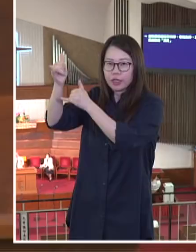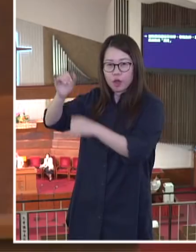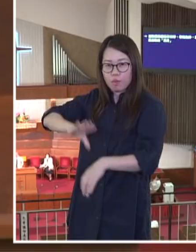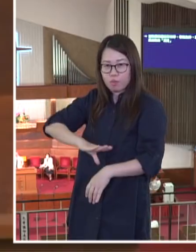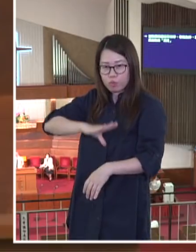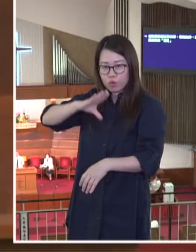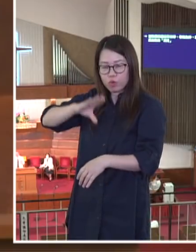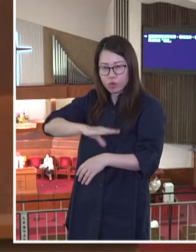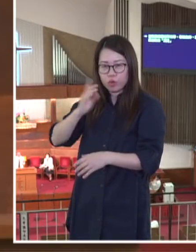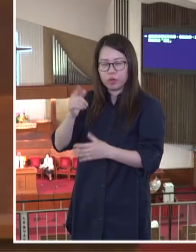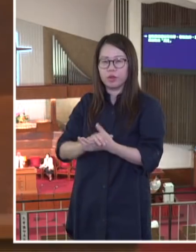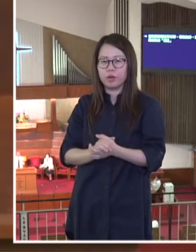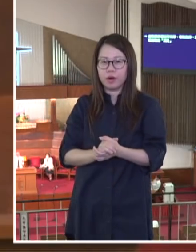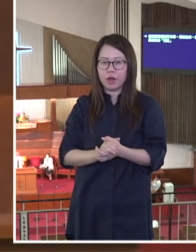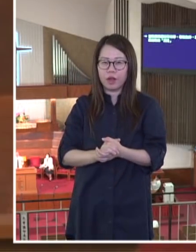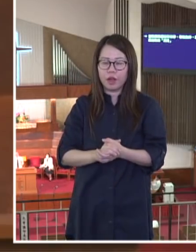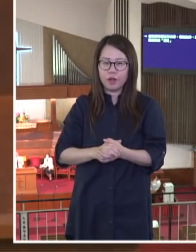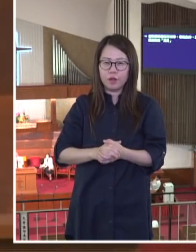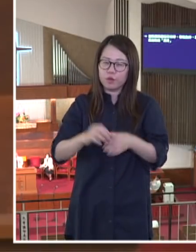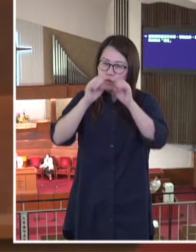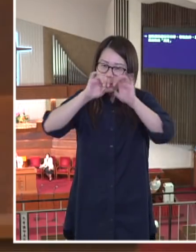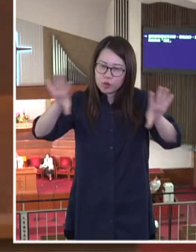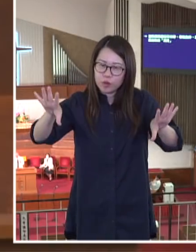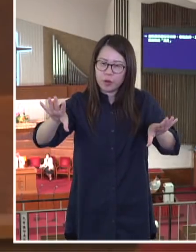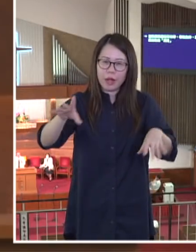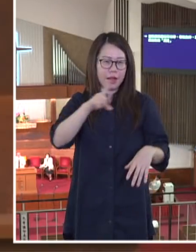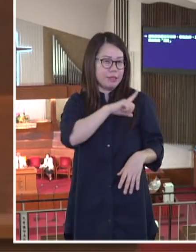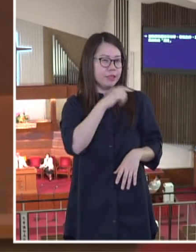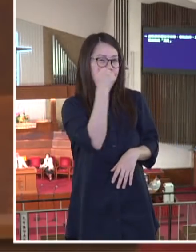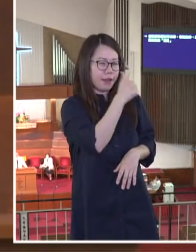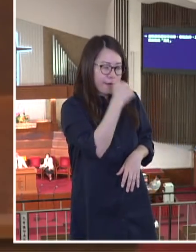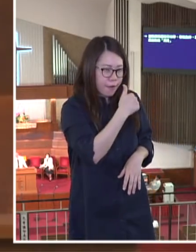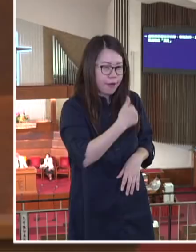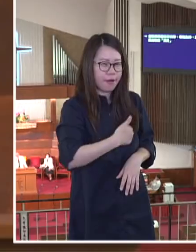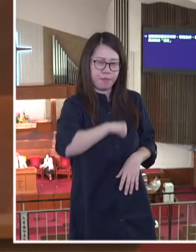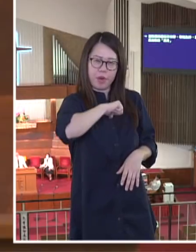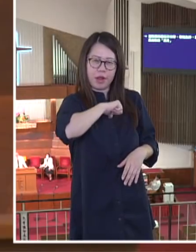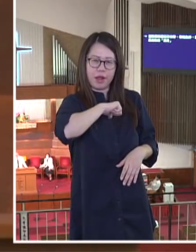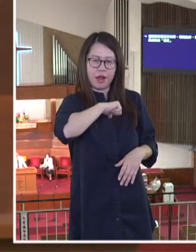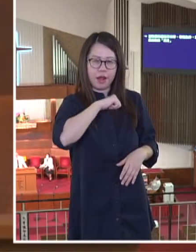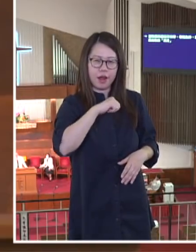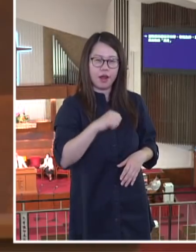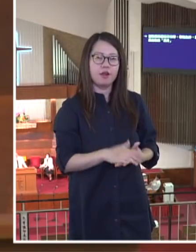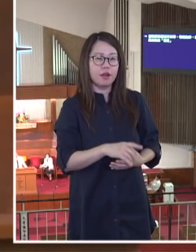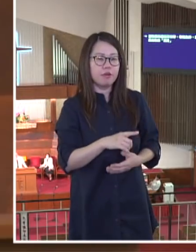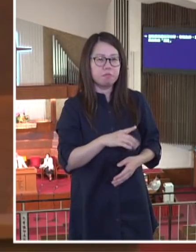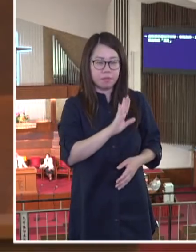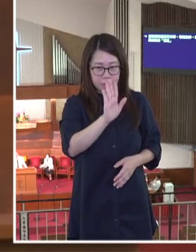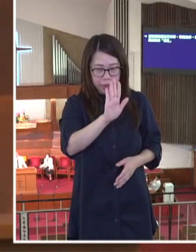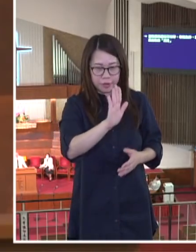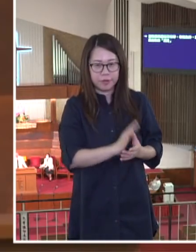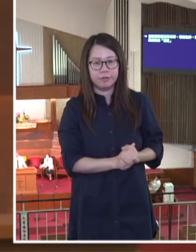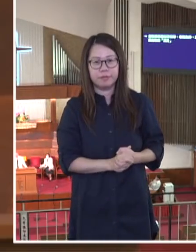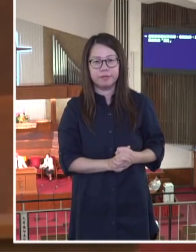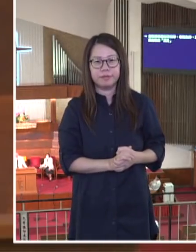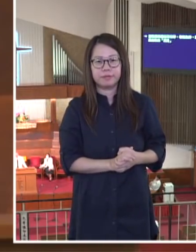有能力，我几叻，或者我几满，其实他重点呢，在加勒来讲呢，他都不是讲那个满，